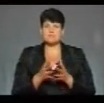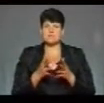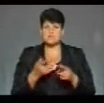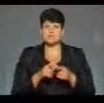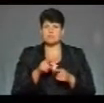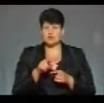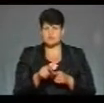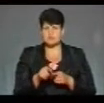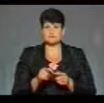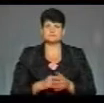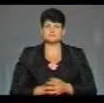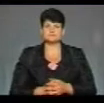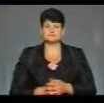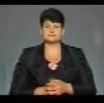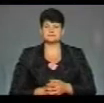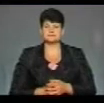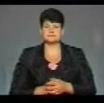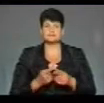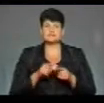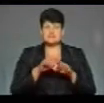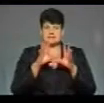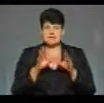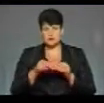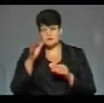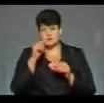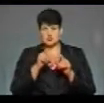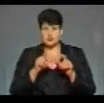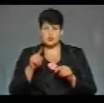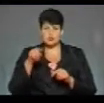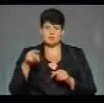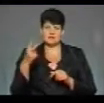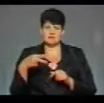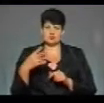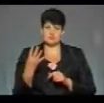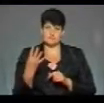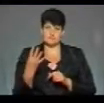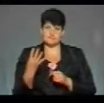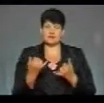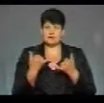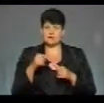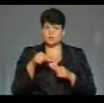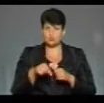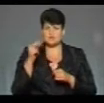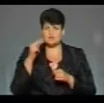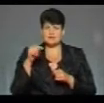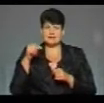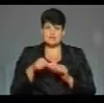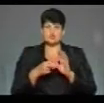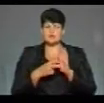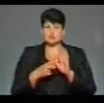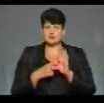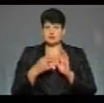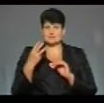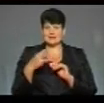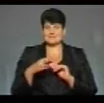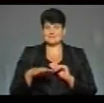сюжеті Світлани Лазорик. Це загальноосвітня школа номер 24. Нині тут навчається 1730